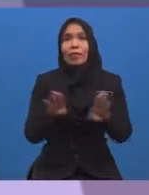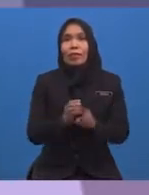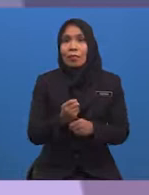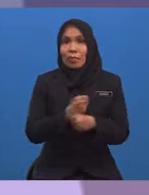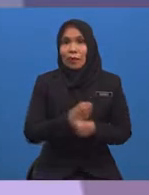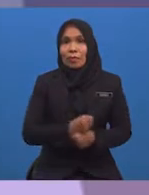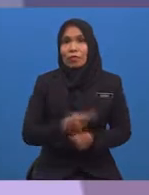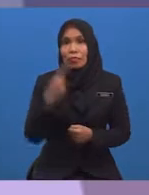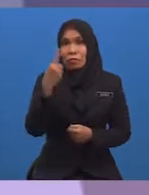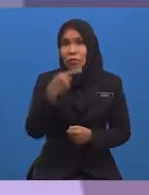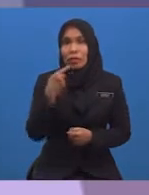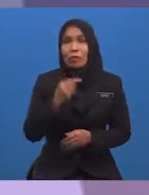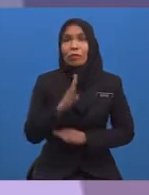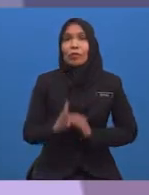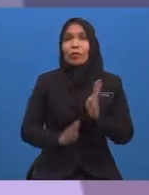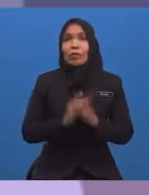tingkatan 1.